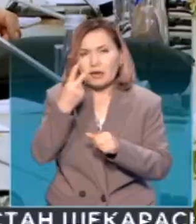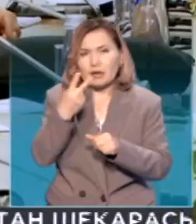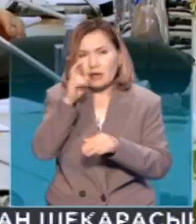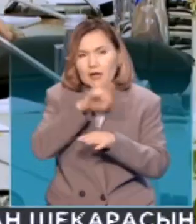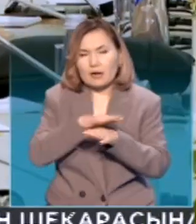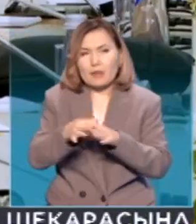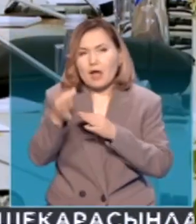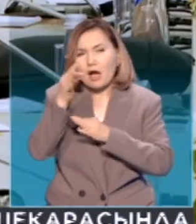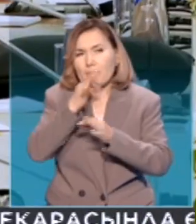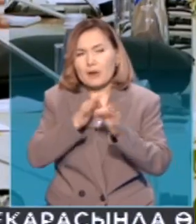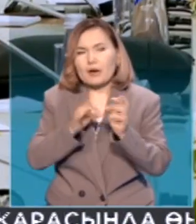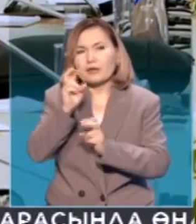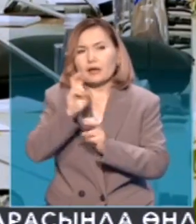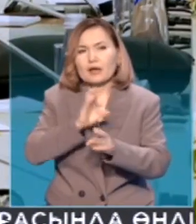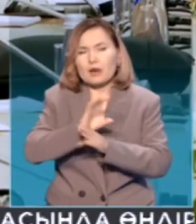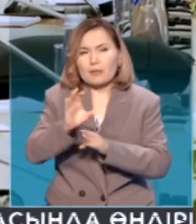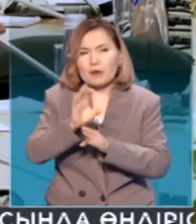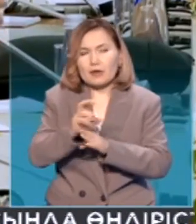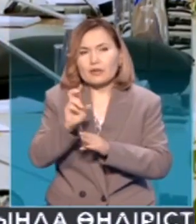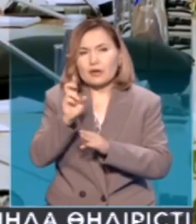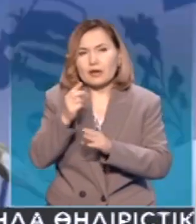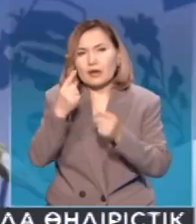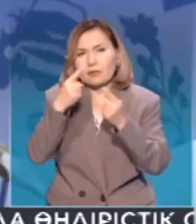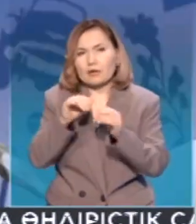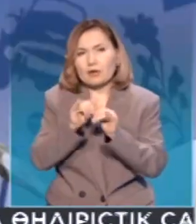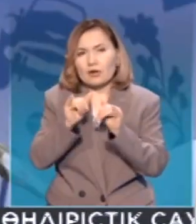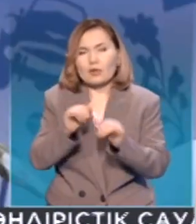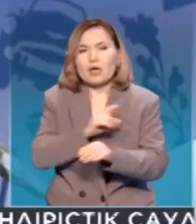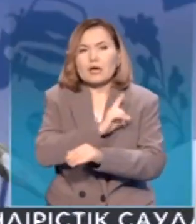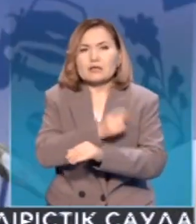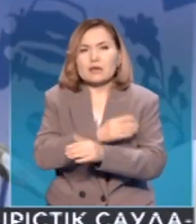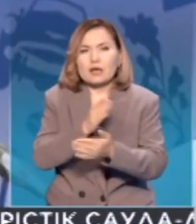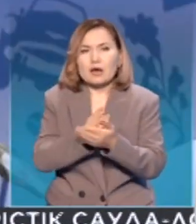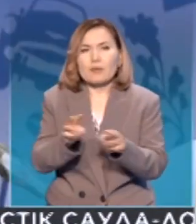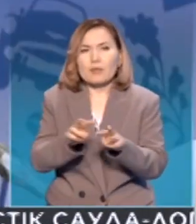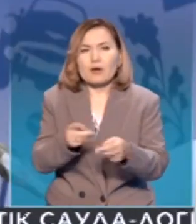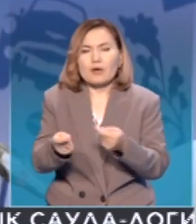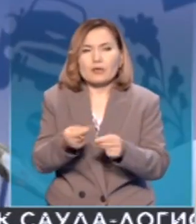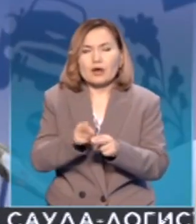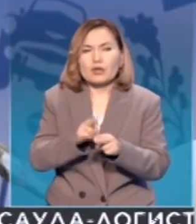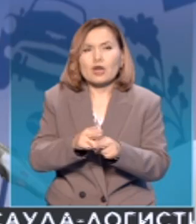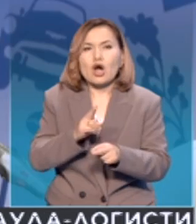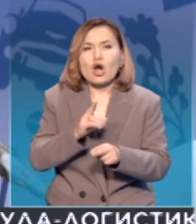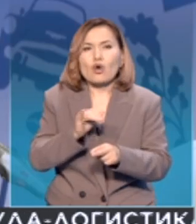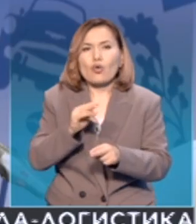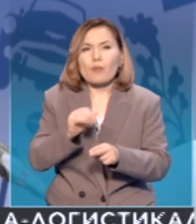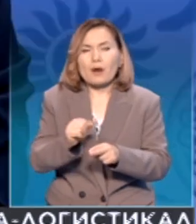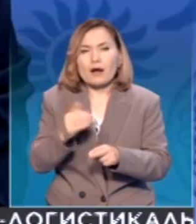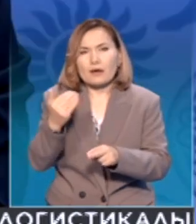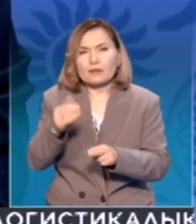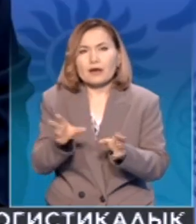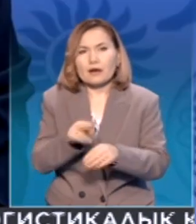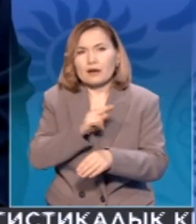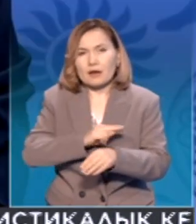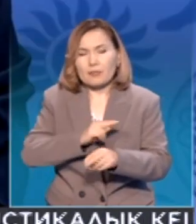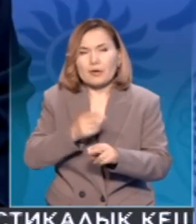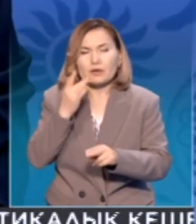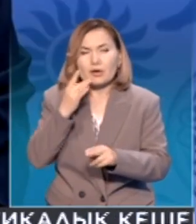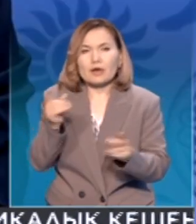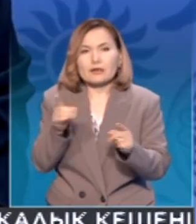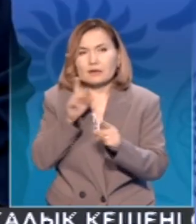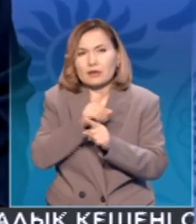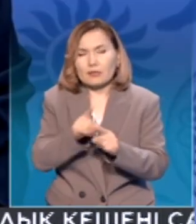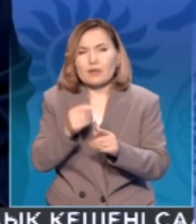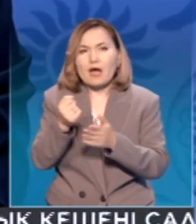елдің фармацевтика мен биотехнология саласының әлеуеті зор. Сондай-ақ үкімет басшысы кубалық әріптесіне екі ел азаматтарының қысқа